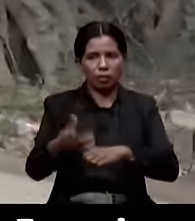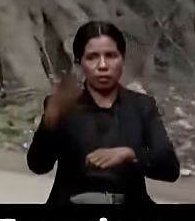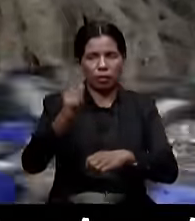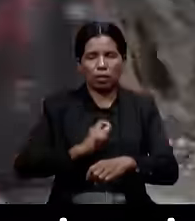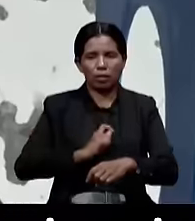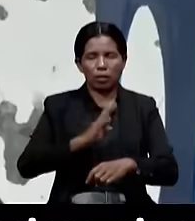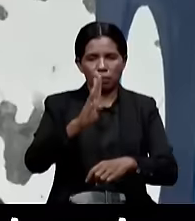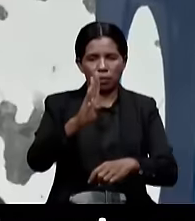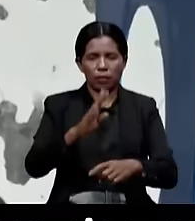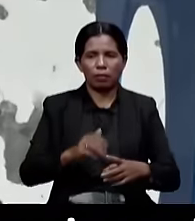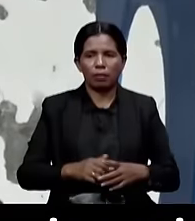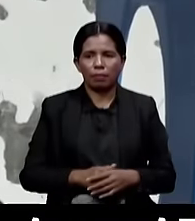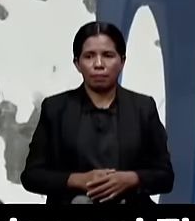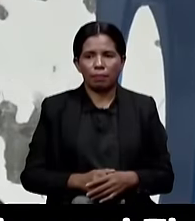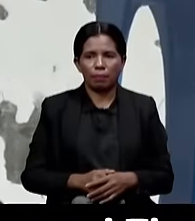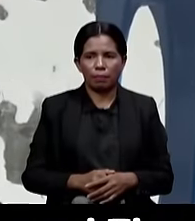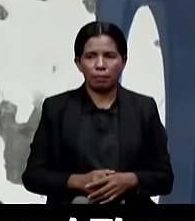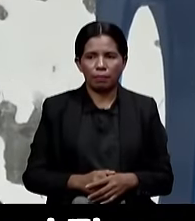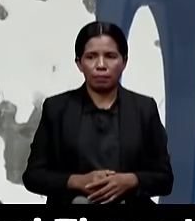taibesi.